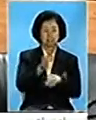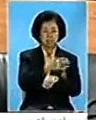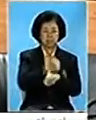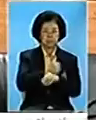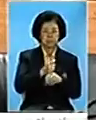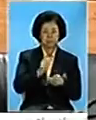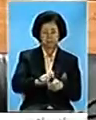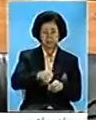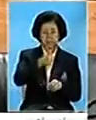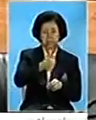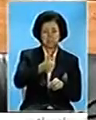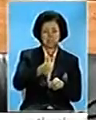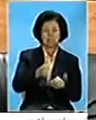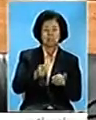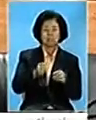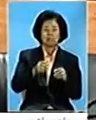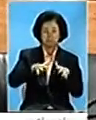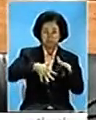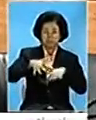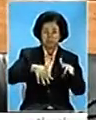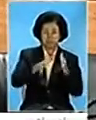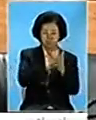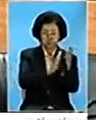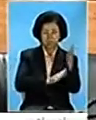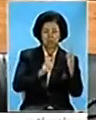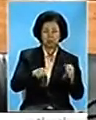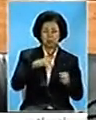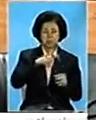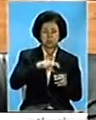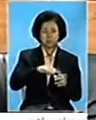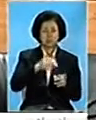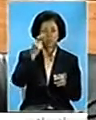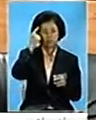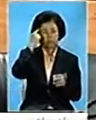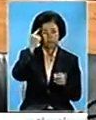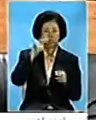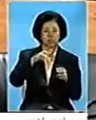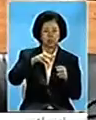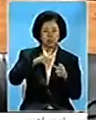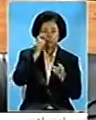งประเทศต้องติดตามต้องมีจิตสำนึกในการรับทราบข้อมูลทางการเมือง